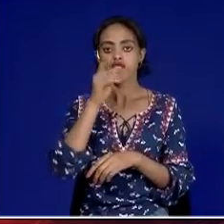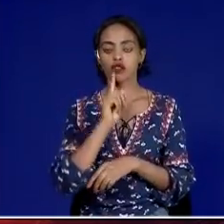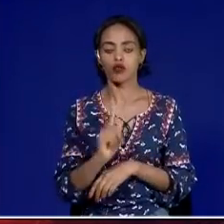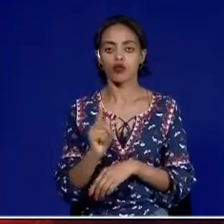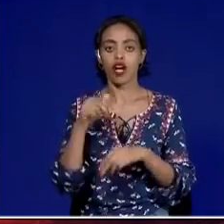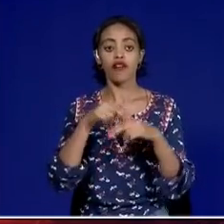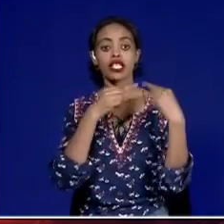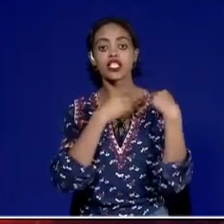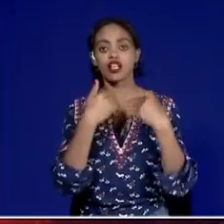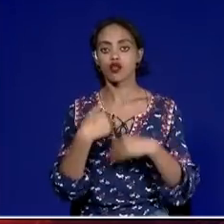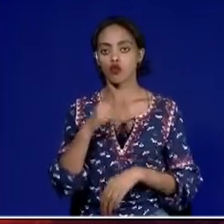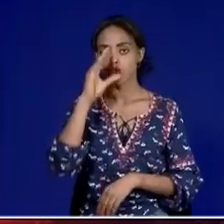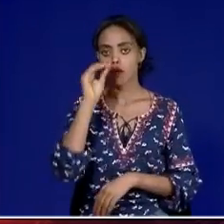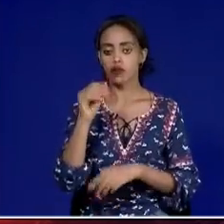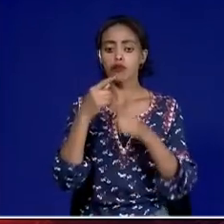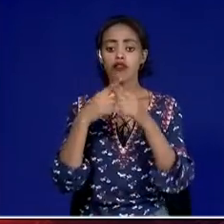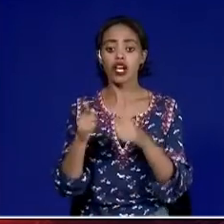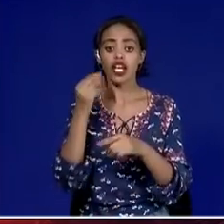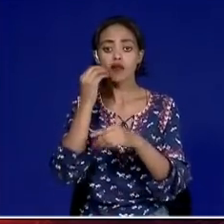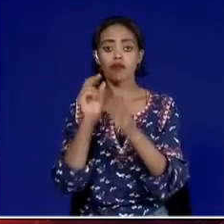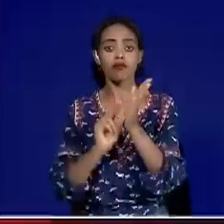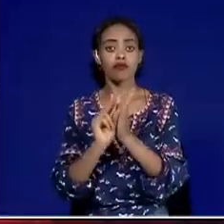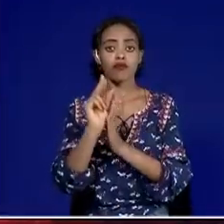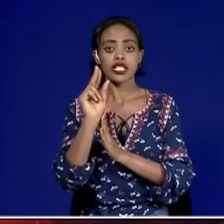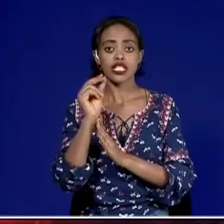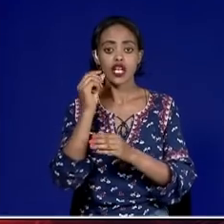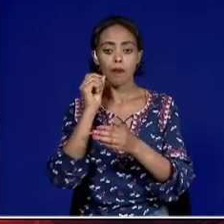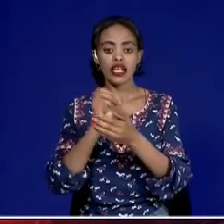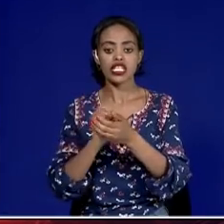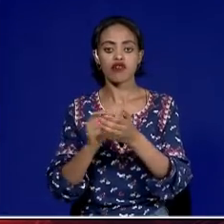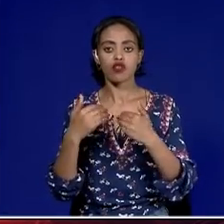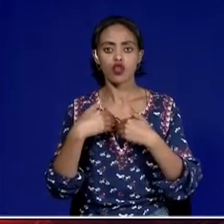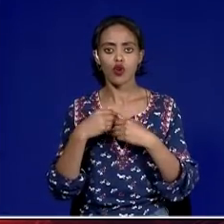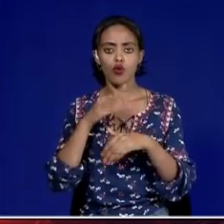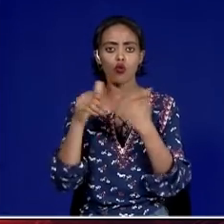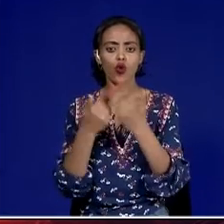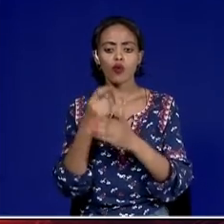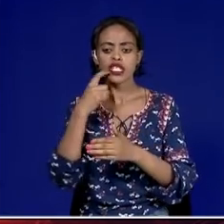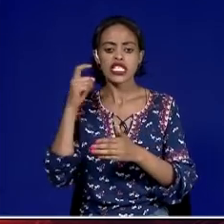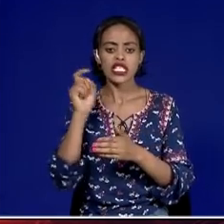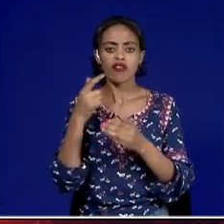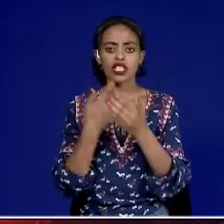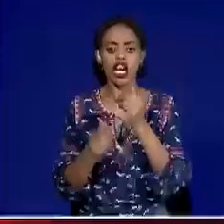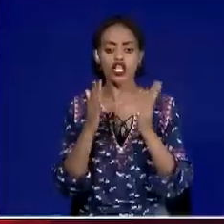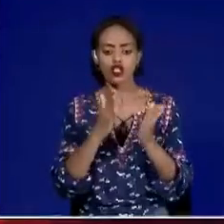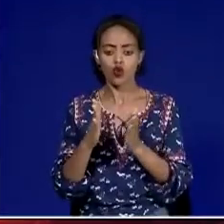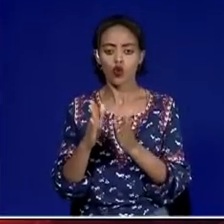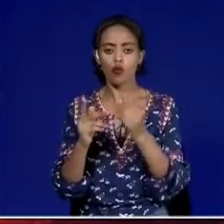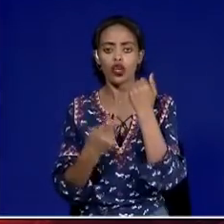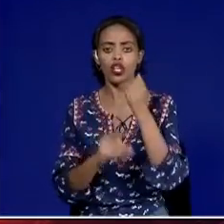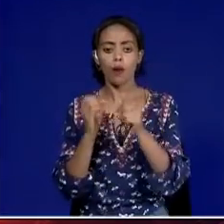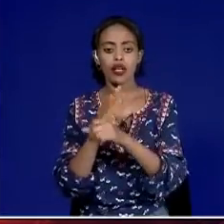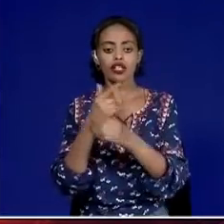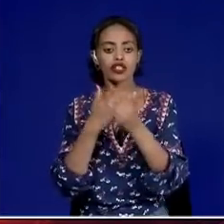ስልጣን ዘለዉ ሰባት ብፍላይ ናይ ቤት ፅሕፈት ናይ ብልፅግና ቤት ፅሕፈት ሓለፍቲ ብምሉኦም ትሪኦም ከለካ ዝፀርፍ ዝተዘጋጀዩ ፖለቲካዊ መልእኽቲ ከመሓላልፍቶ